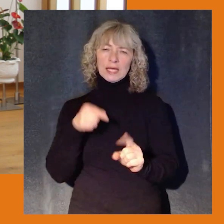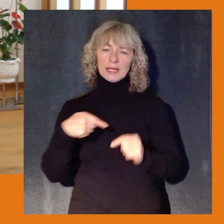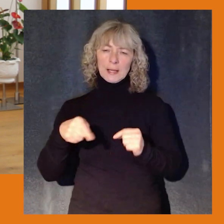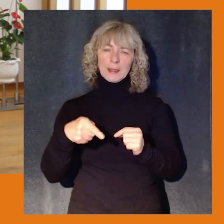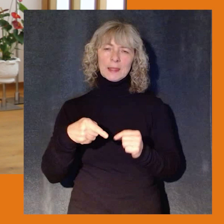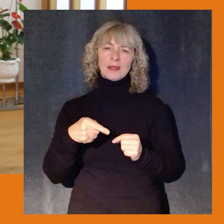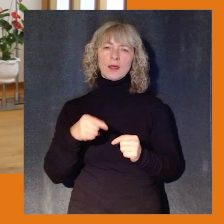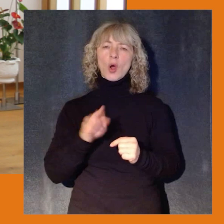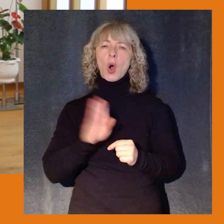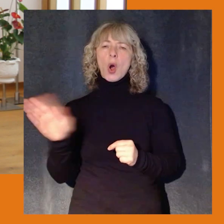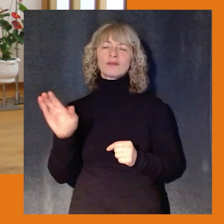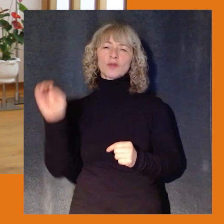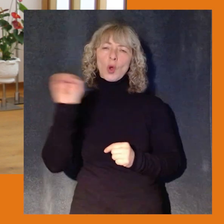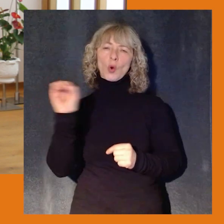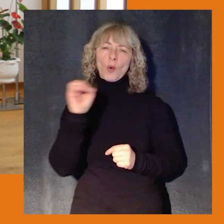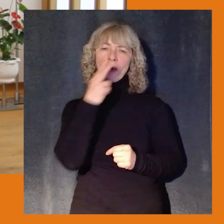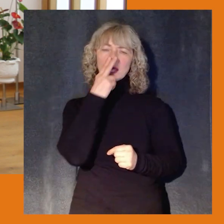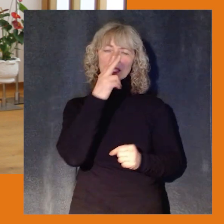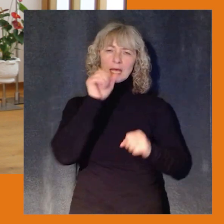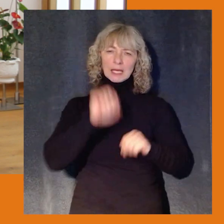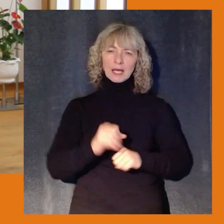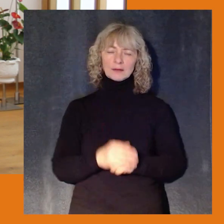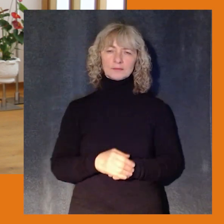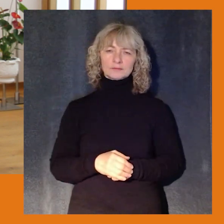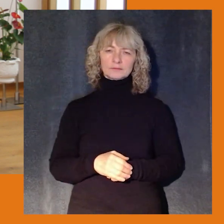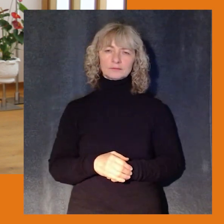sehen wir in diesen Tagen im Osten Europas.